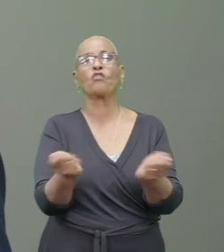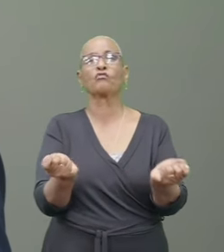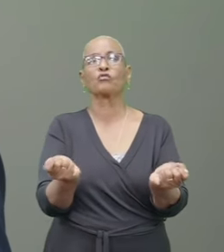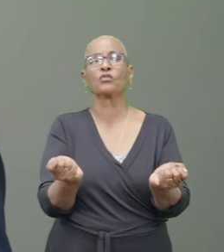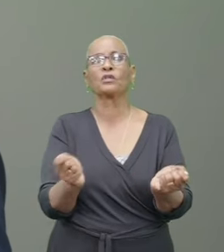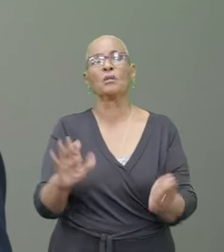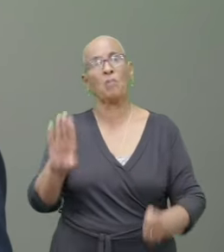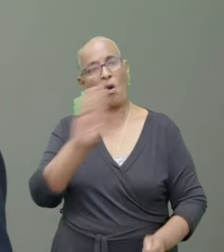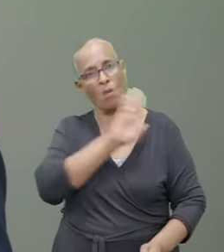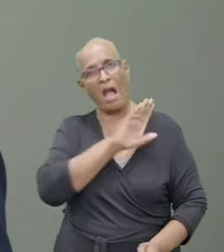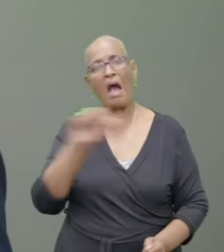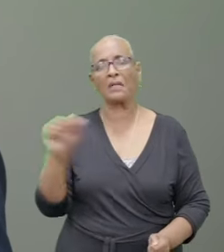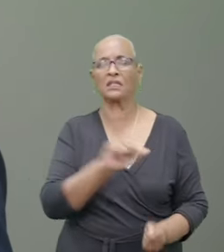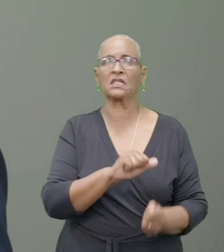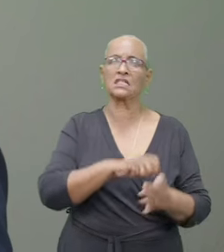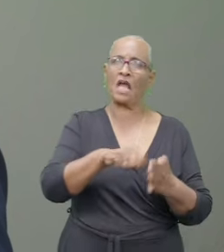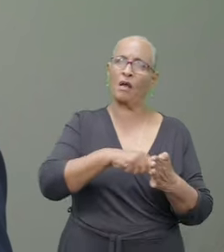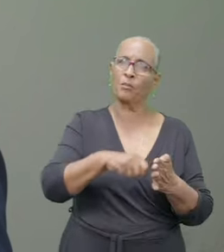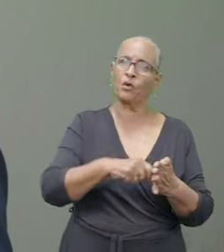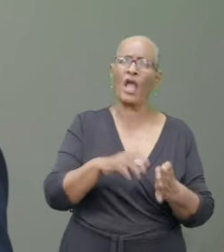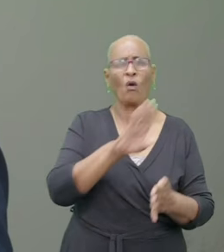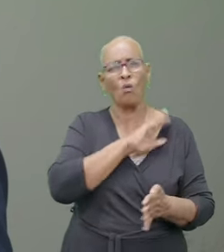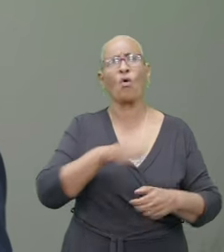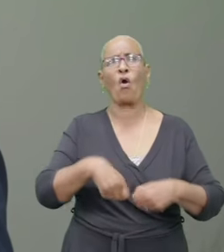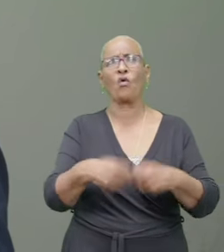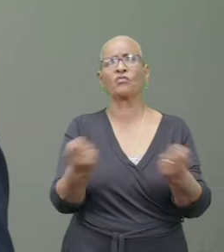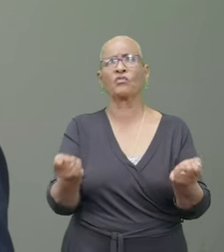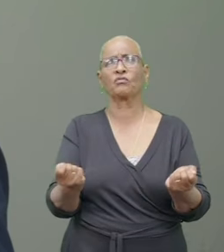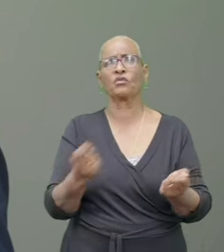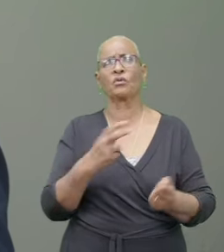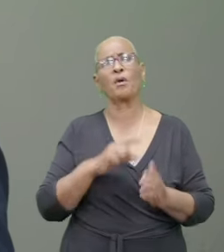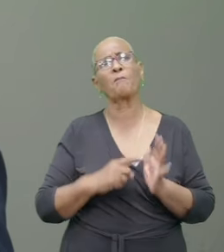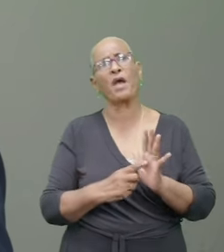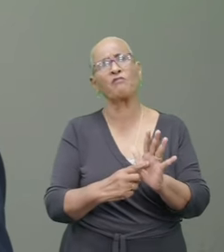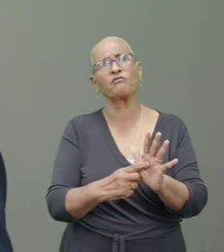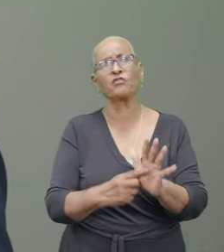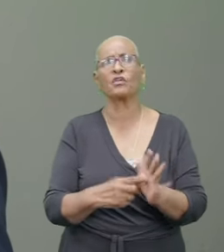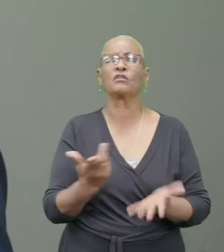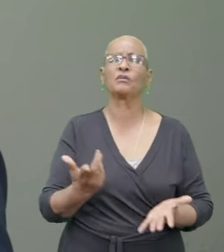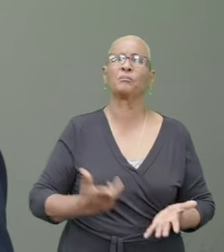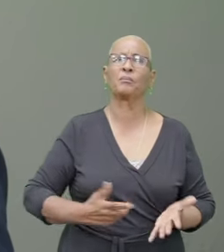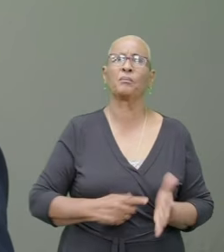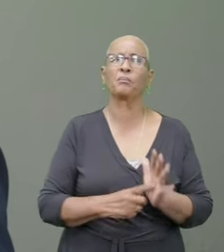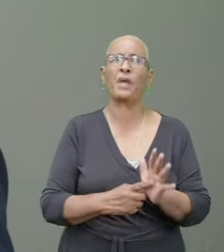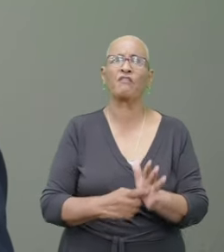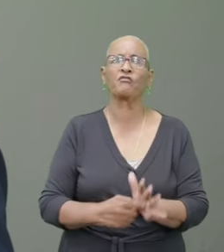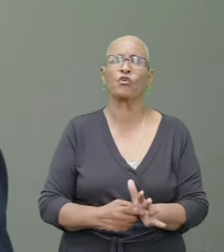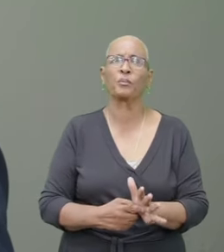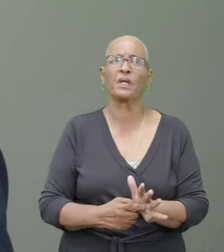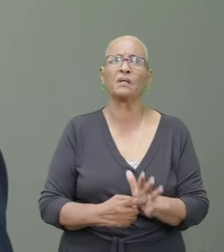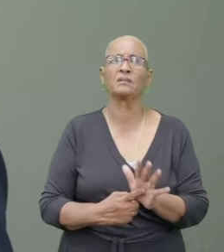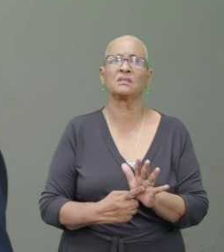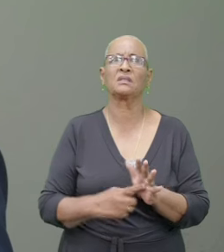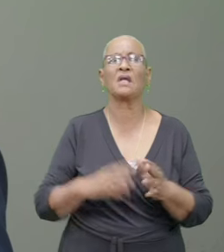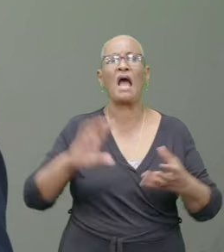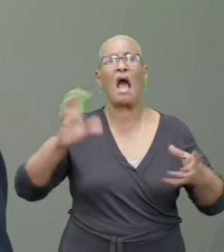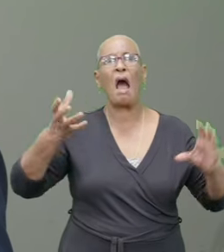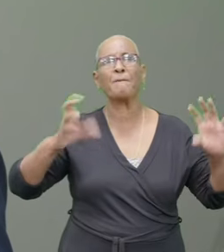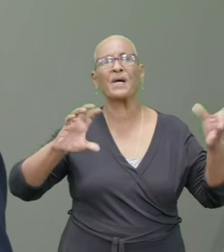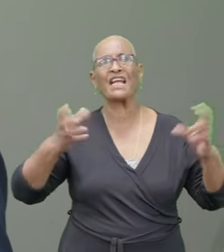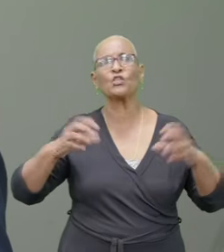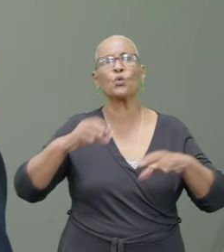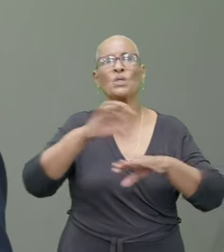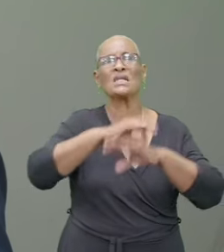zaken die goedgekeurd zijn, ook al uitgevoerd zijn. Bijvoorbeeld, ik noem het maar, onderhoudscontracten van een heleboel apparatuur van